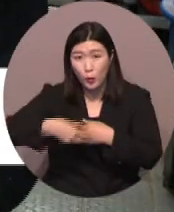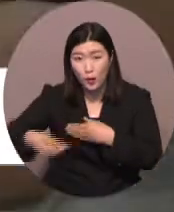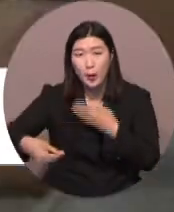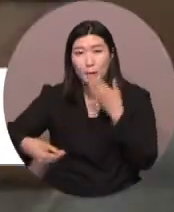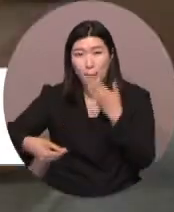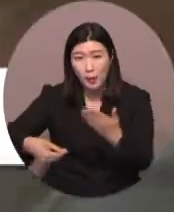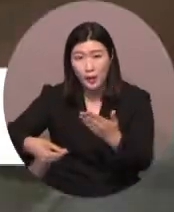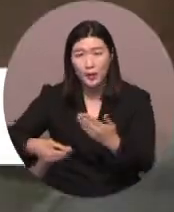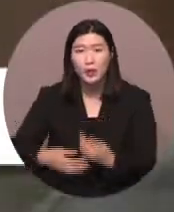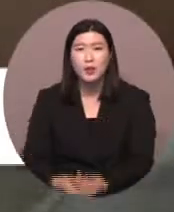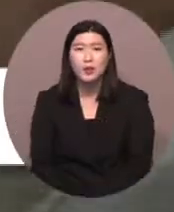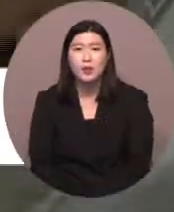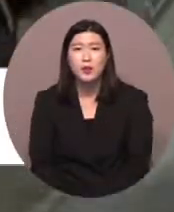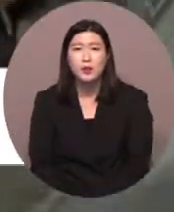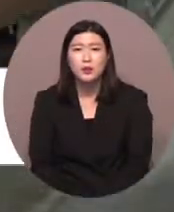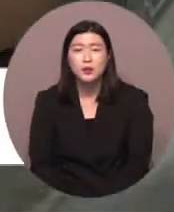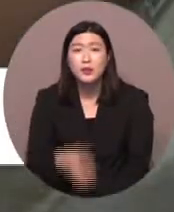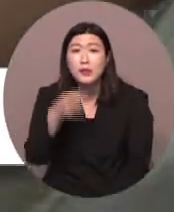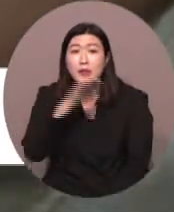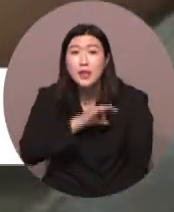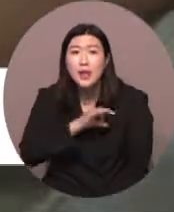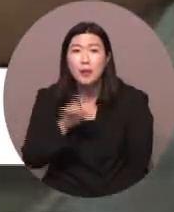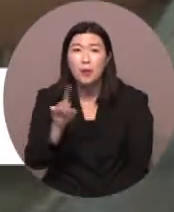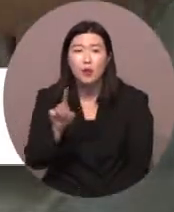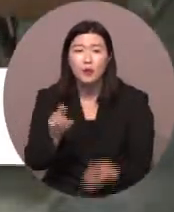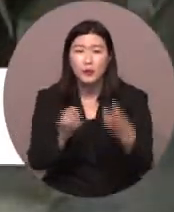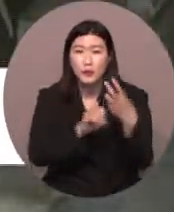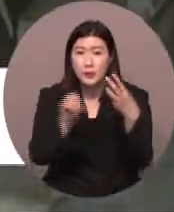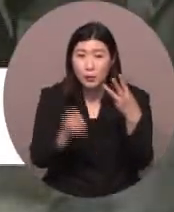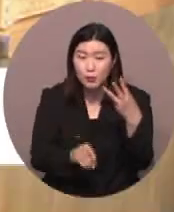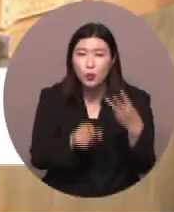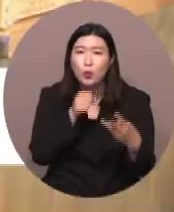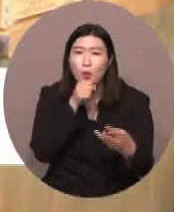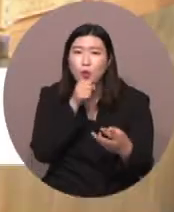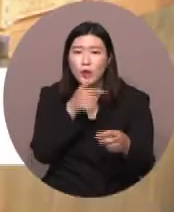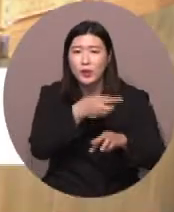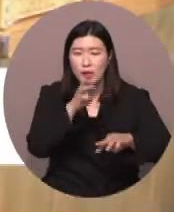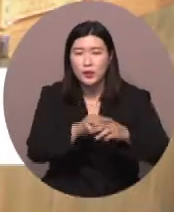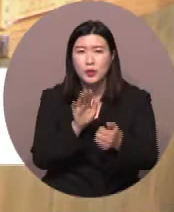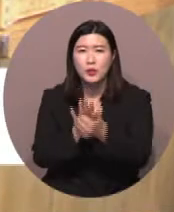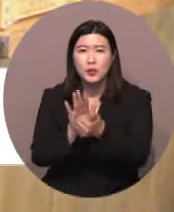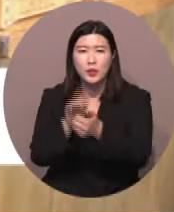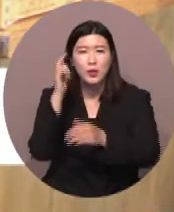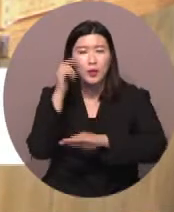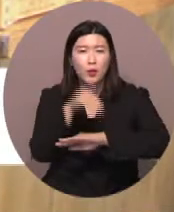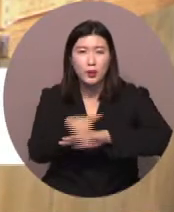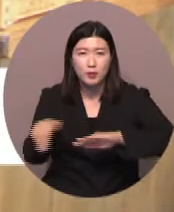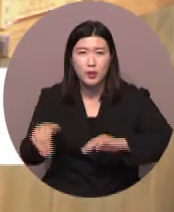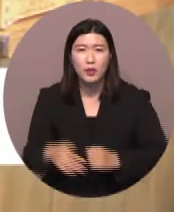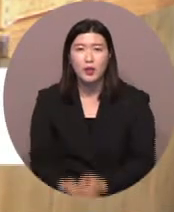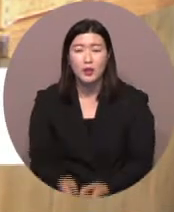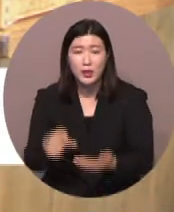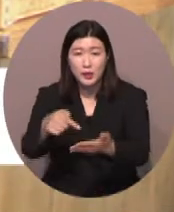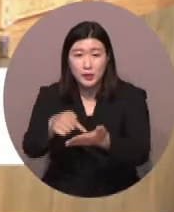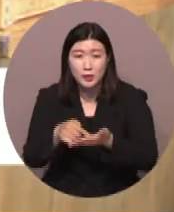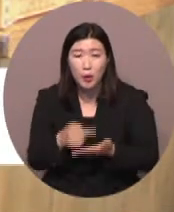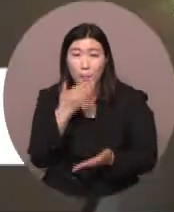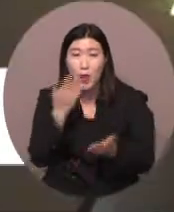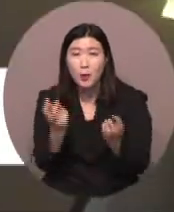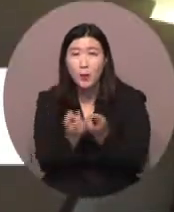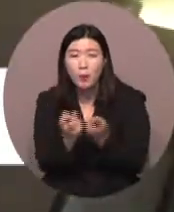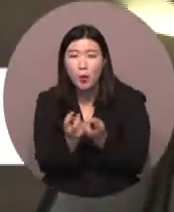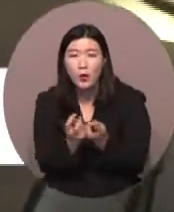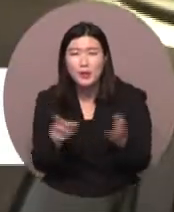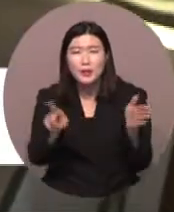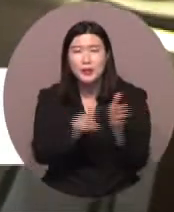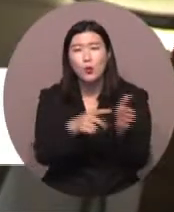조건으로 대출을 받을 수 있으며 이자 앱 중 3% 포인트 를 대전시가 지원합니다 신청은 대전 신용보증재단